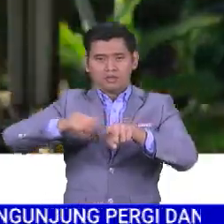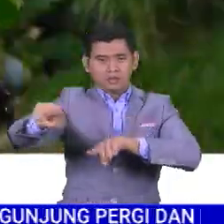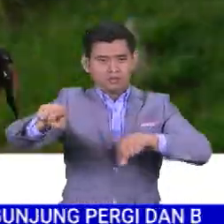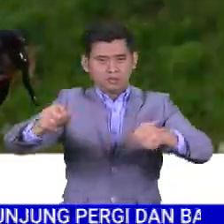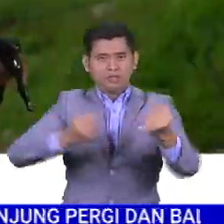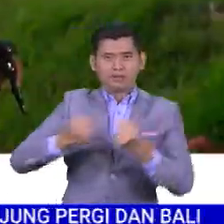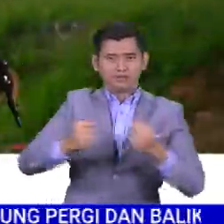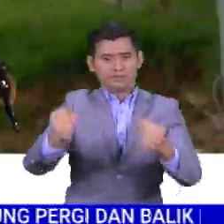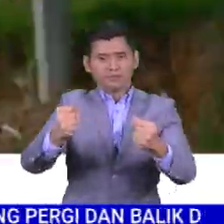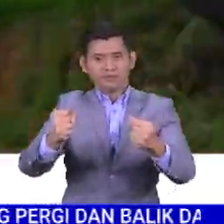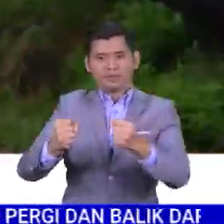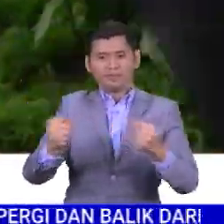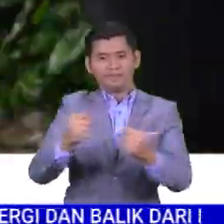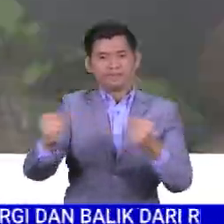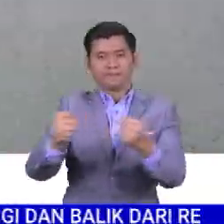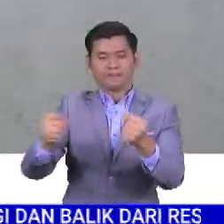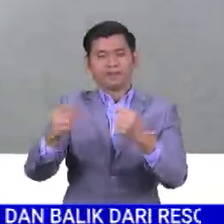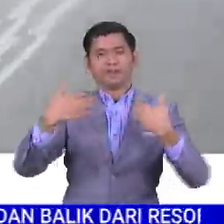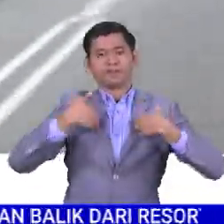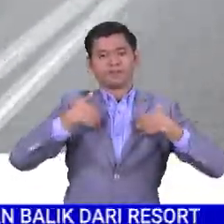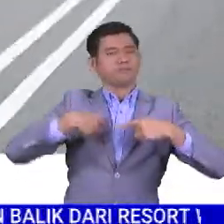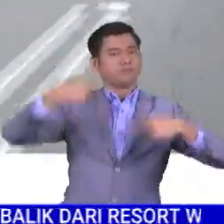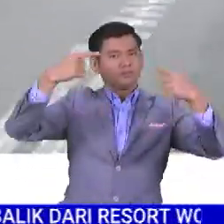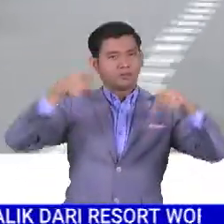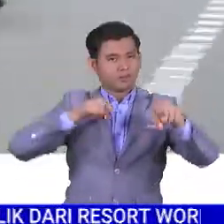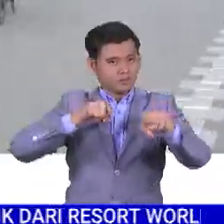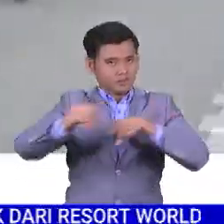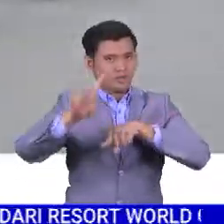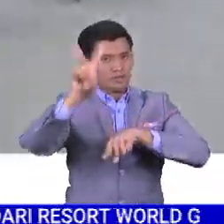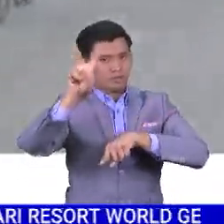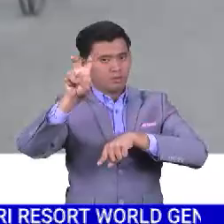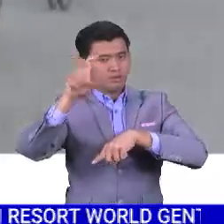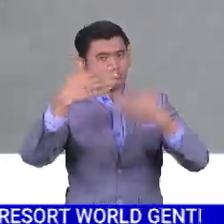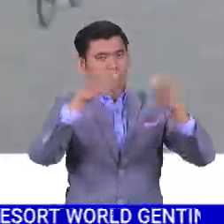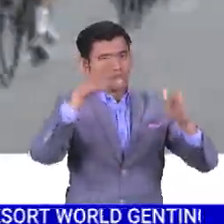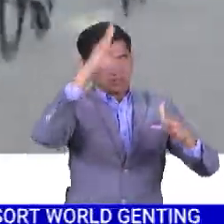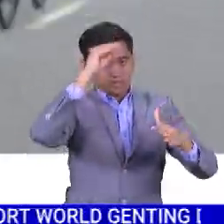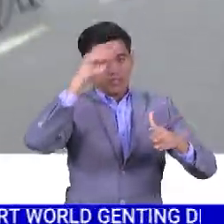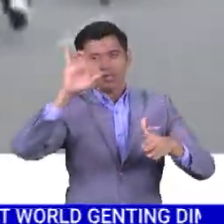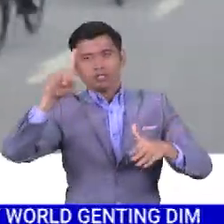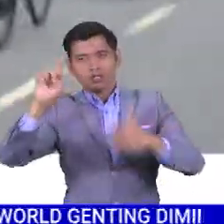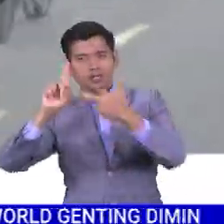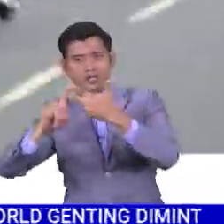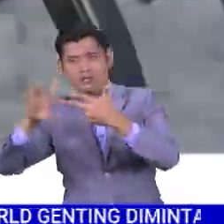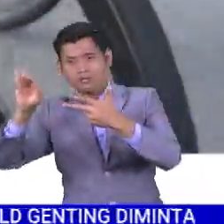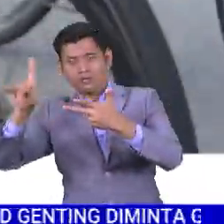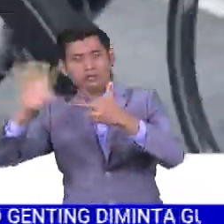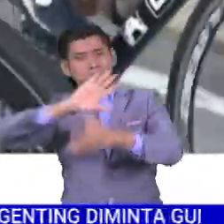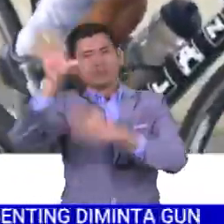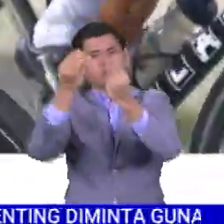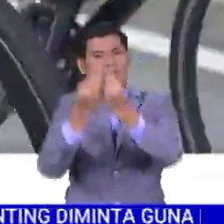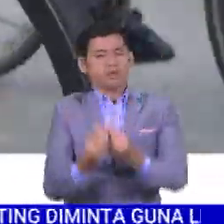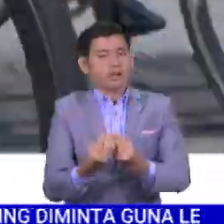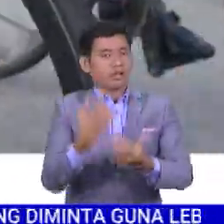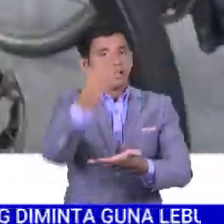Menurut Faiz, perlumbaan ini bakal mempertandingkan 20 kategori termasuk terbuka lelaki, elite dan master. Jumlah keseluruhan hadiah